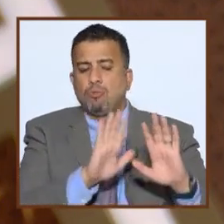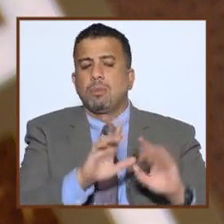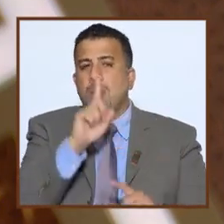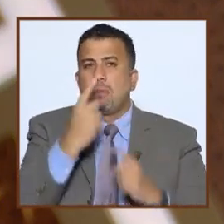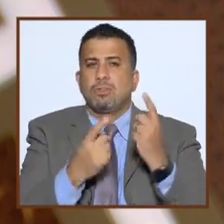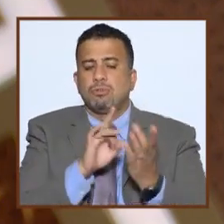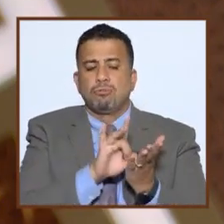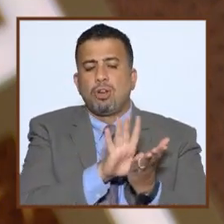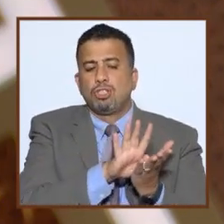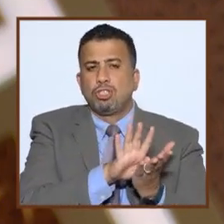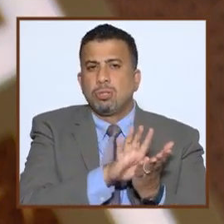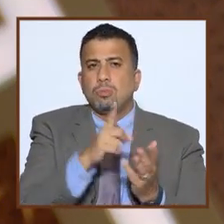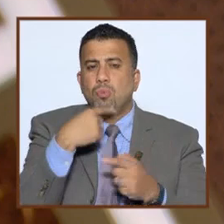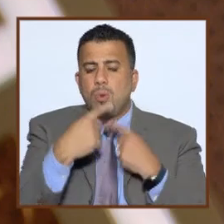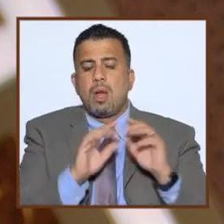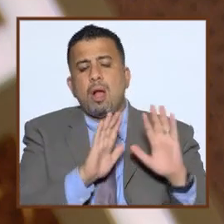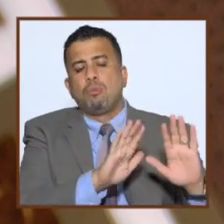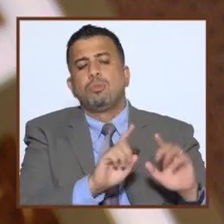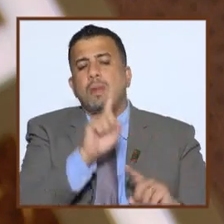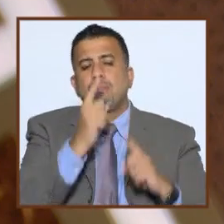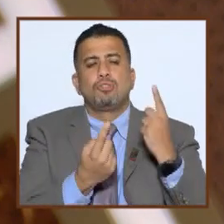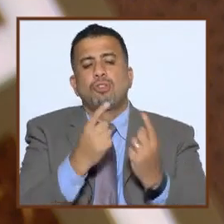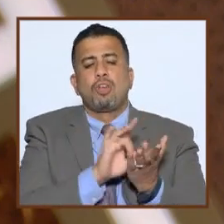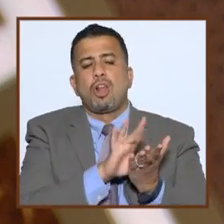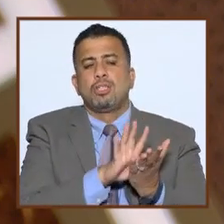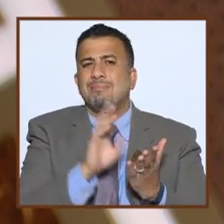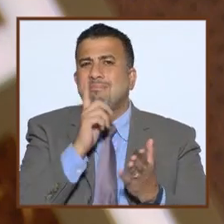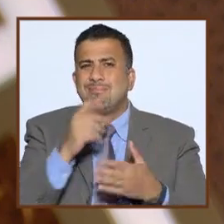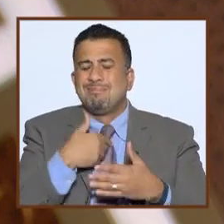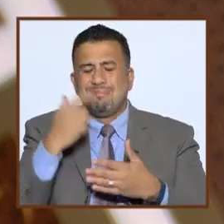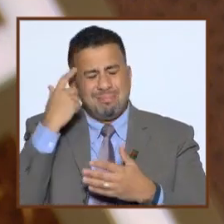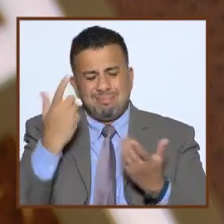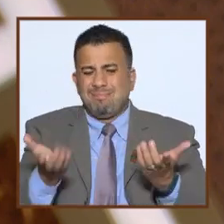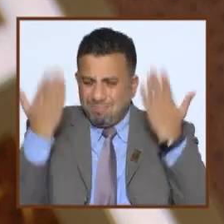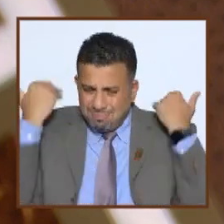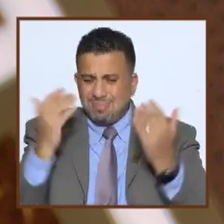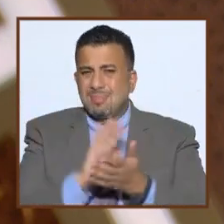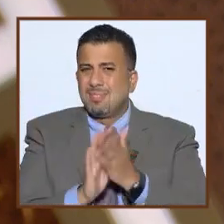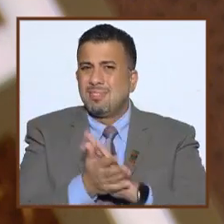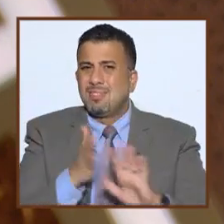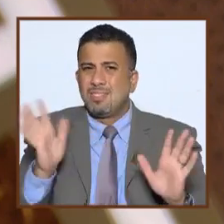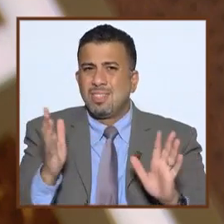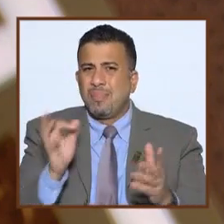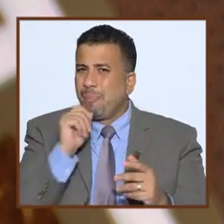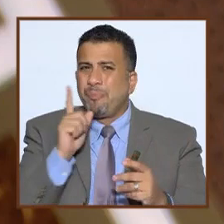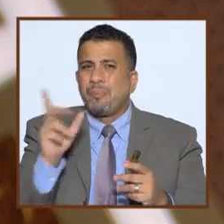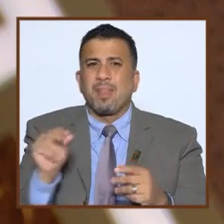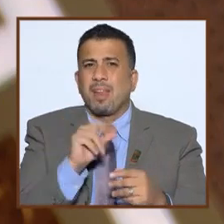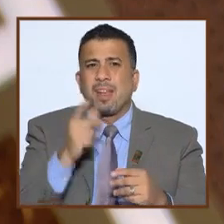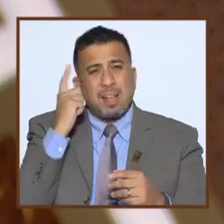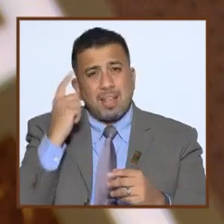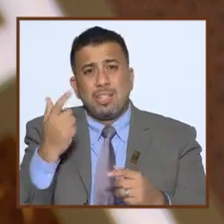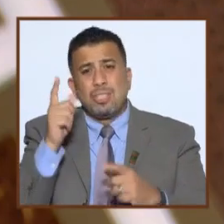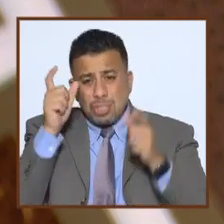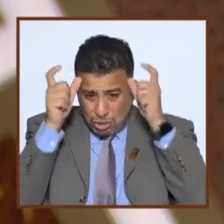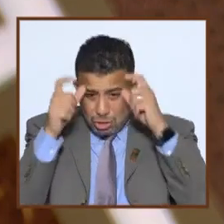تعوذ بالله تعالى من الشيطان الرجيم اكثري هذا الحاجز اللي الان الشيطان هل هو لامي هذا اللي يبني